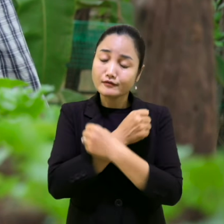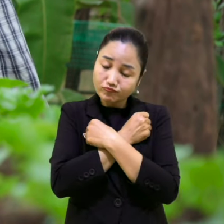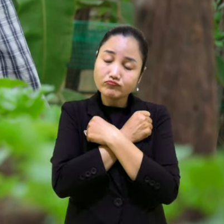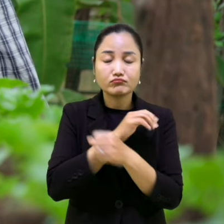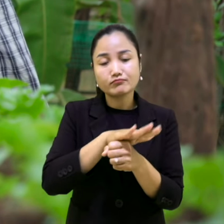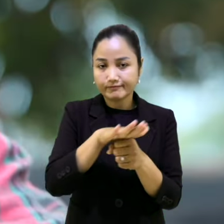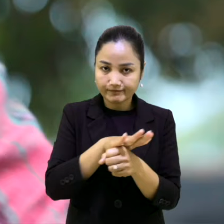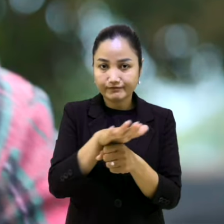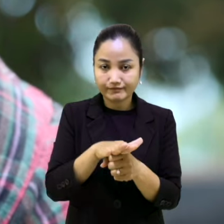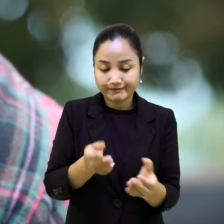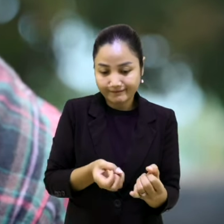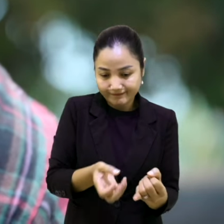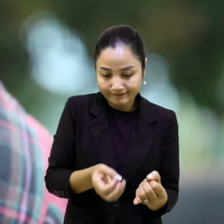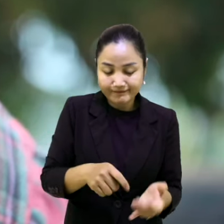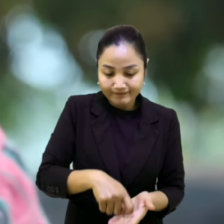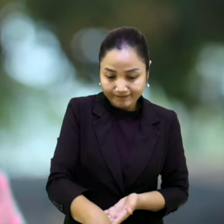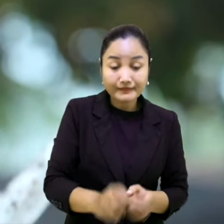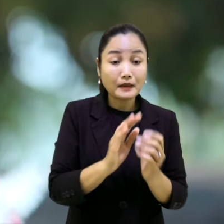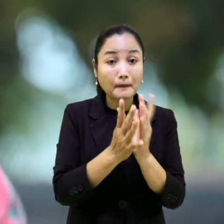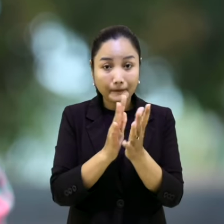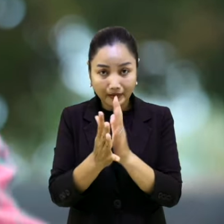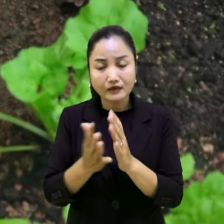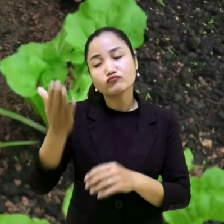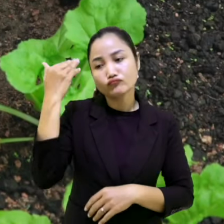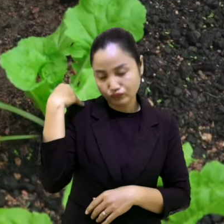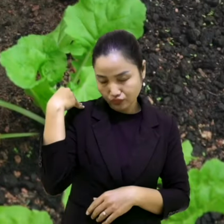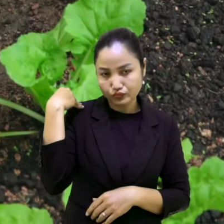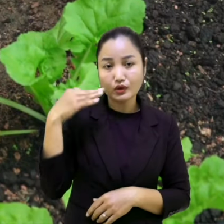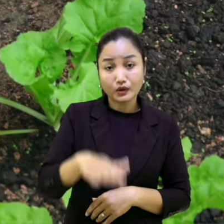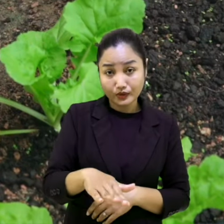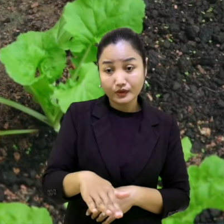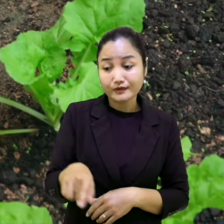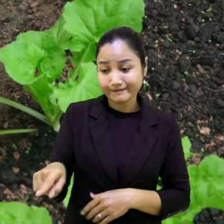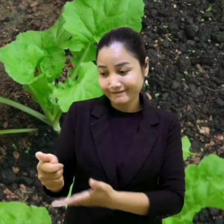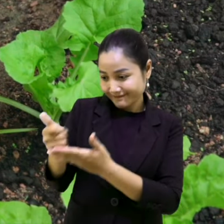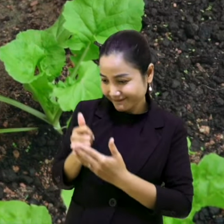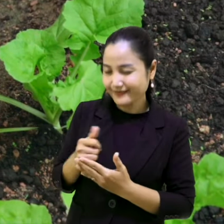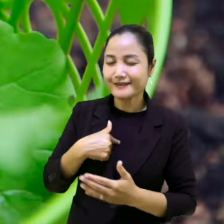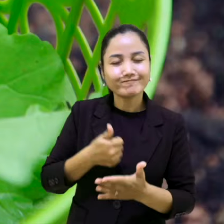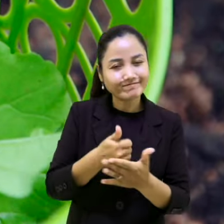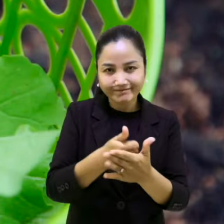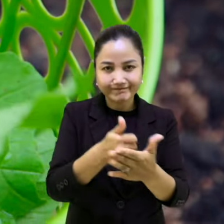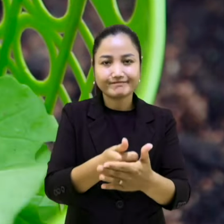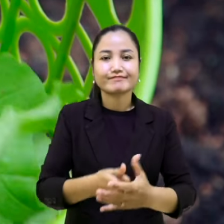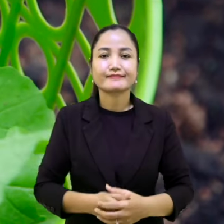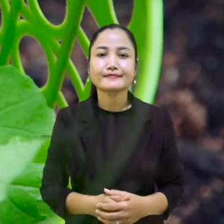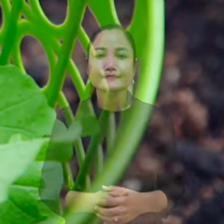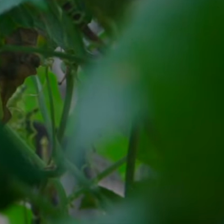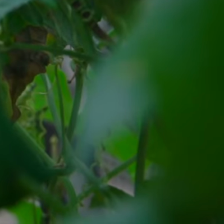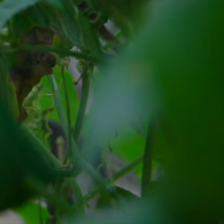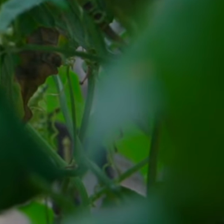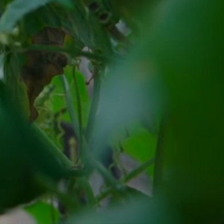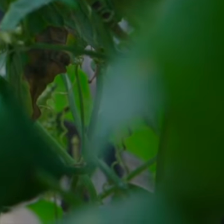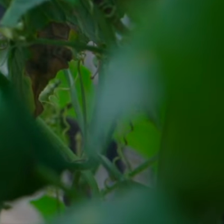nhầm sảnh nè sảnh chim đam phải lại trẻ đam tăng phi tu nó bơ kê chum nuôi trong tiết nhầm hết tật khom tiệt